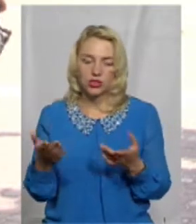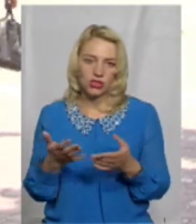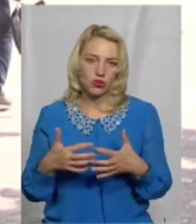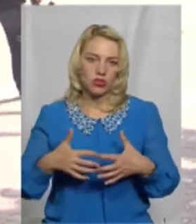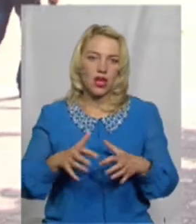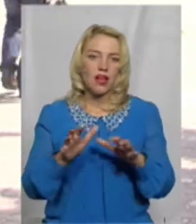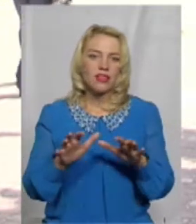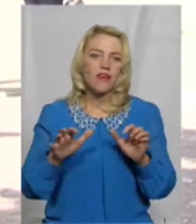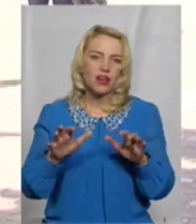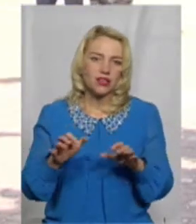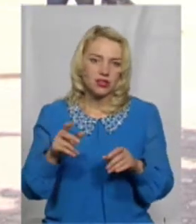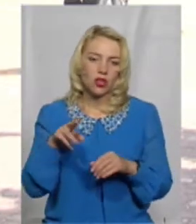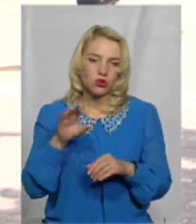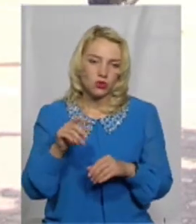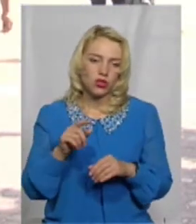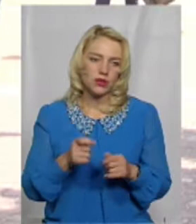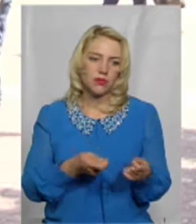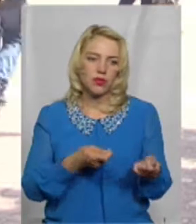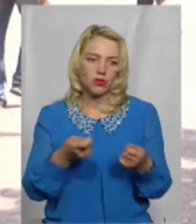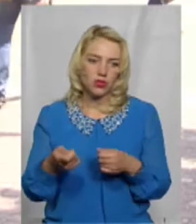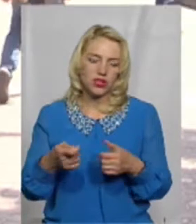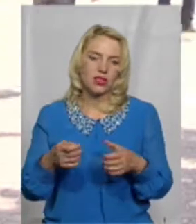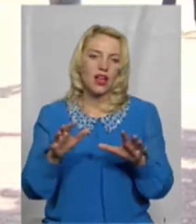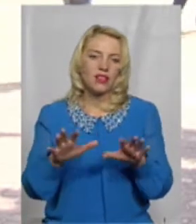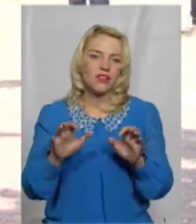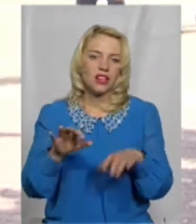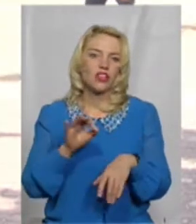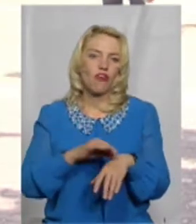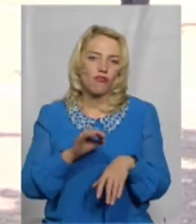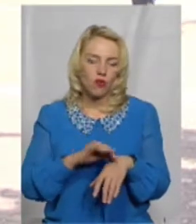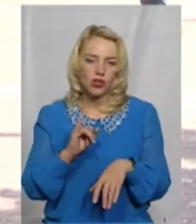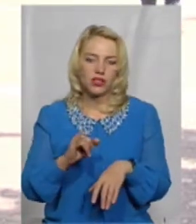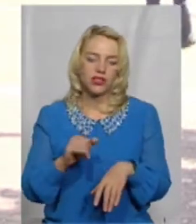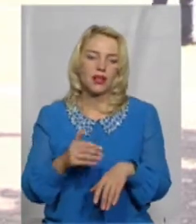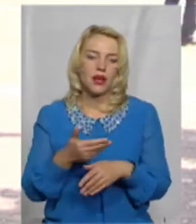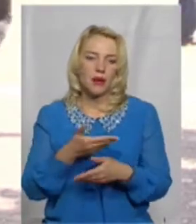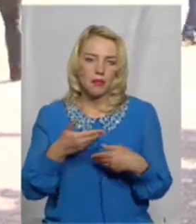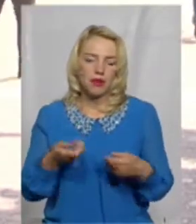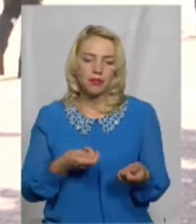то дуже часто туди і приносять тварин хворих. Та? І ми забираємо хворих тварин,